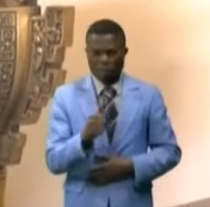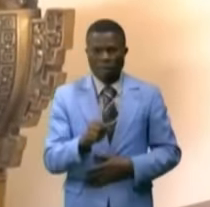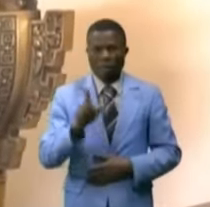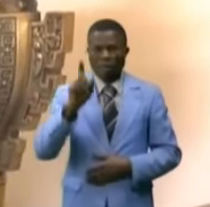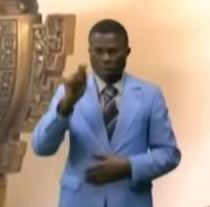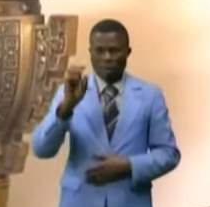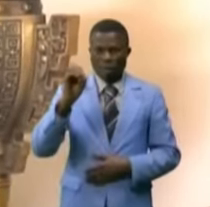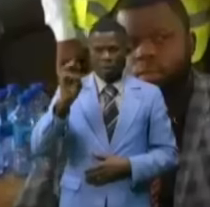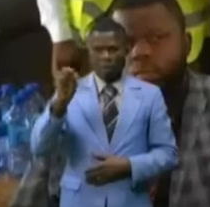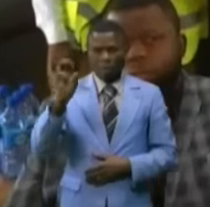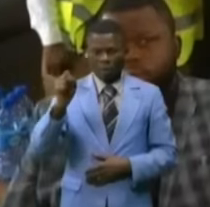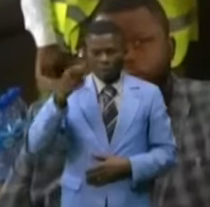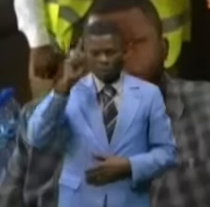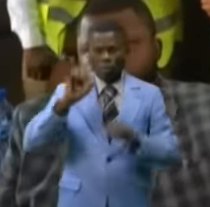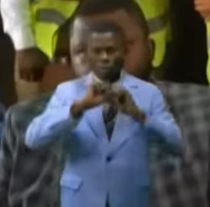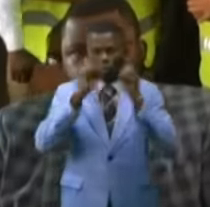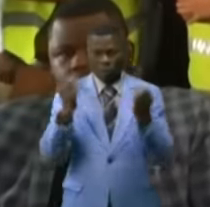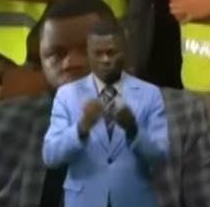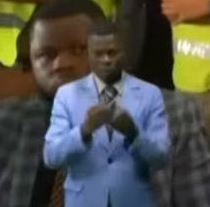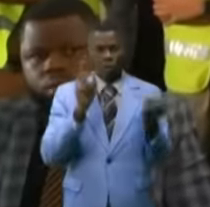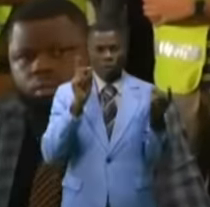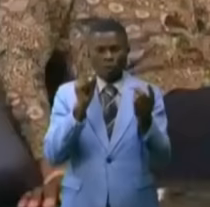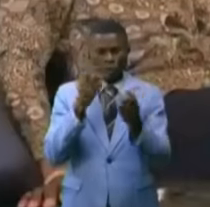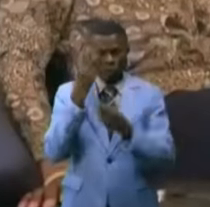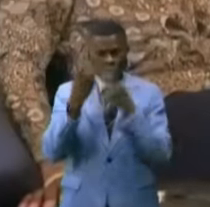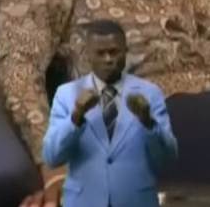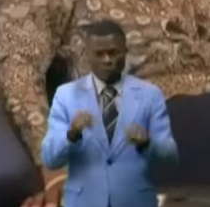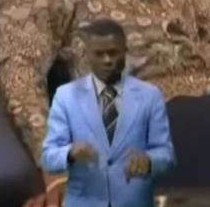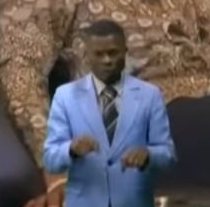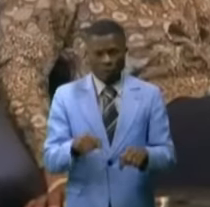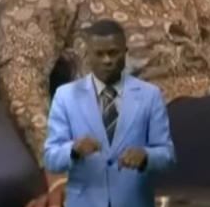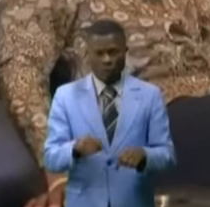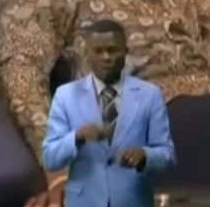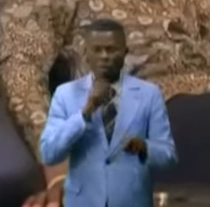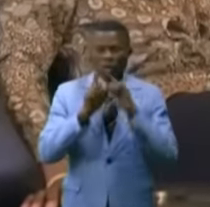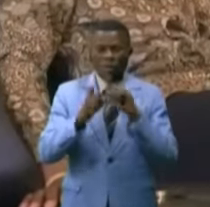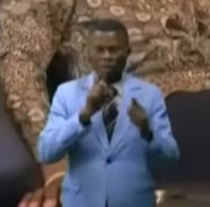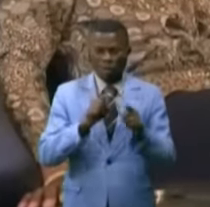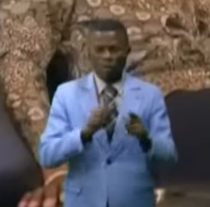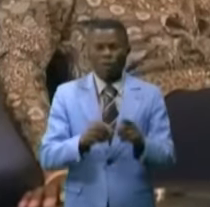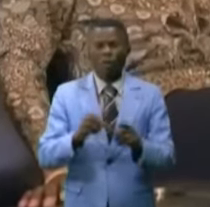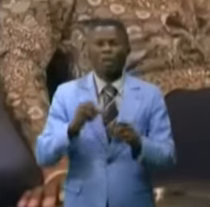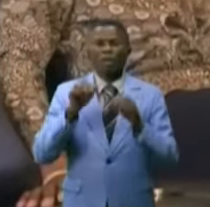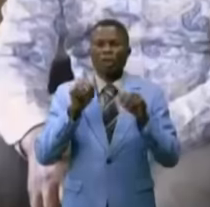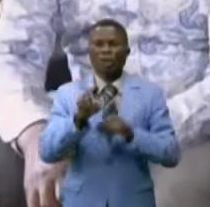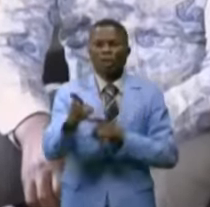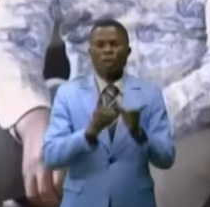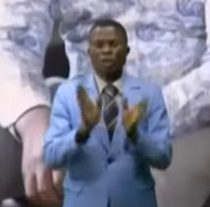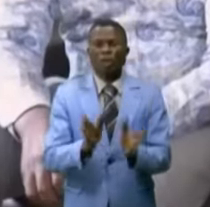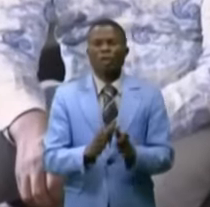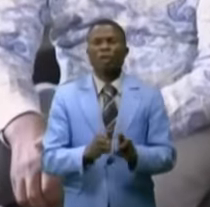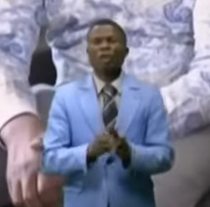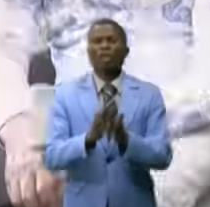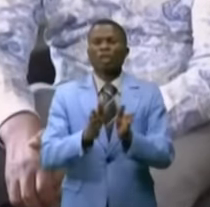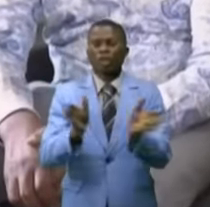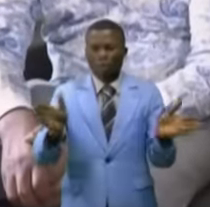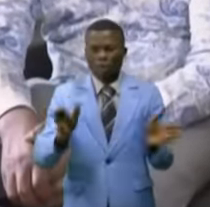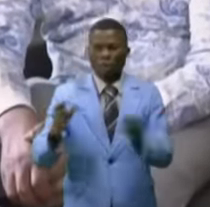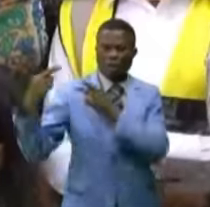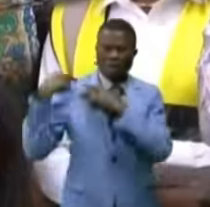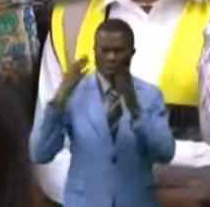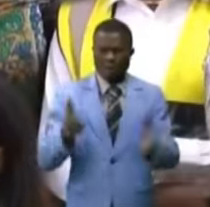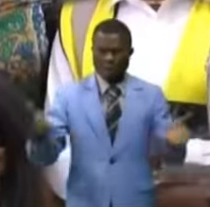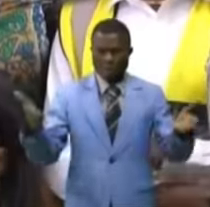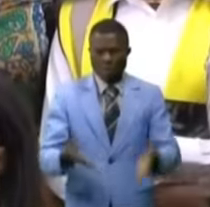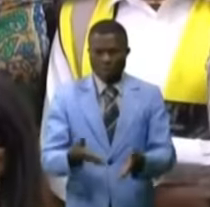Mining est la première société à être visitée aujourd'hui. L'entretien du DG de la RSP et ses responsables se passe en